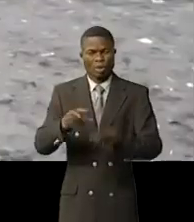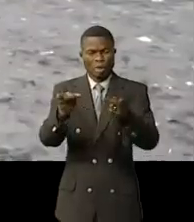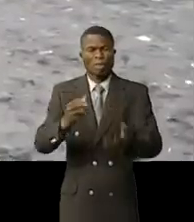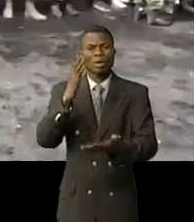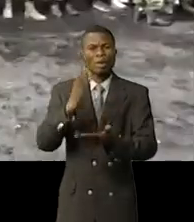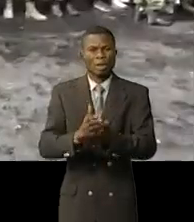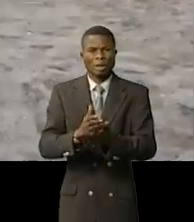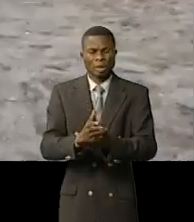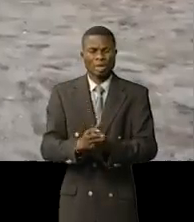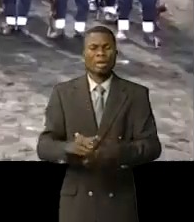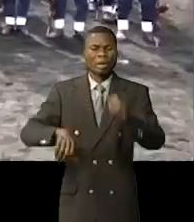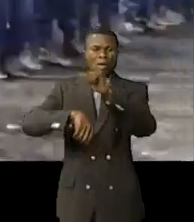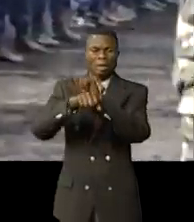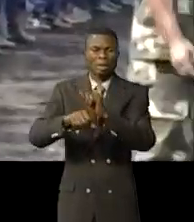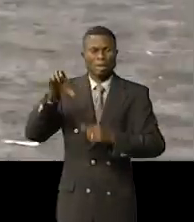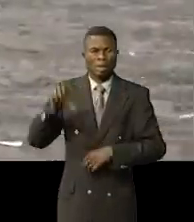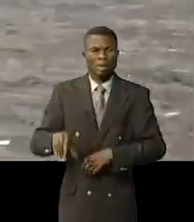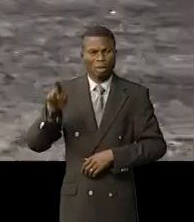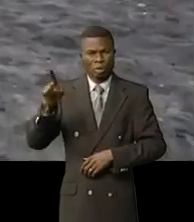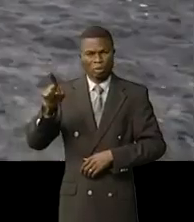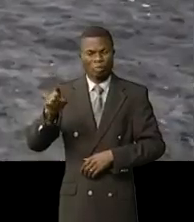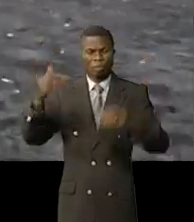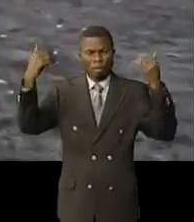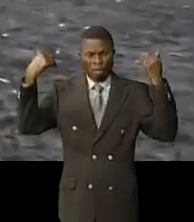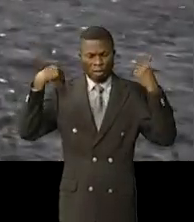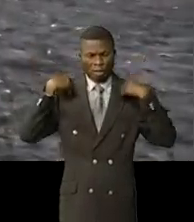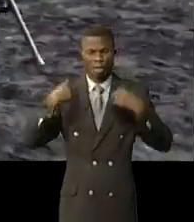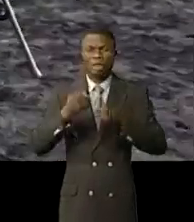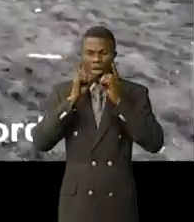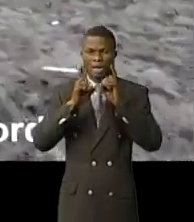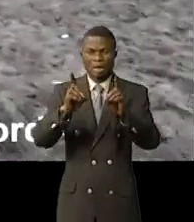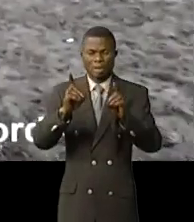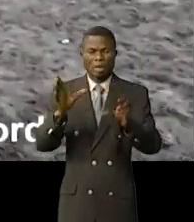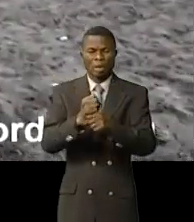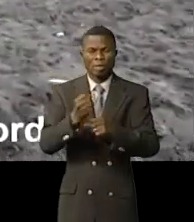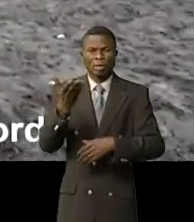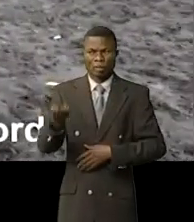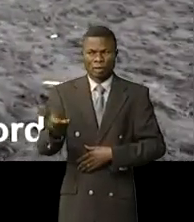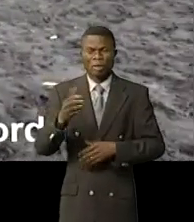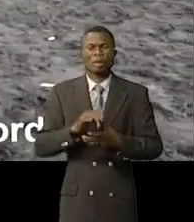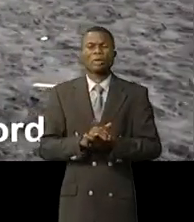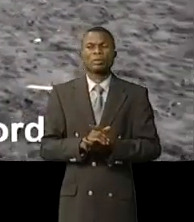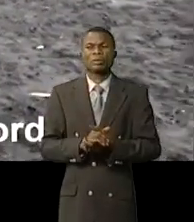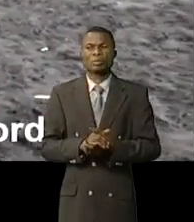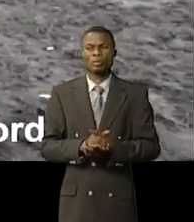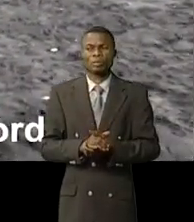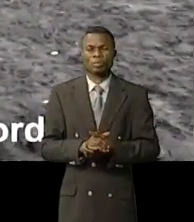le stade Afia dans le quartier Les Volcans où l'autorité a donné un débriefing.